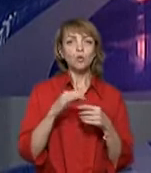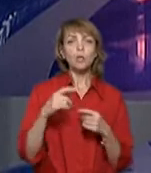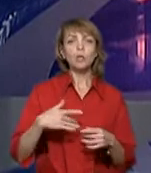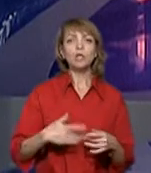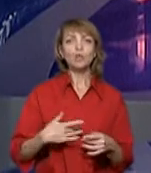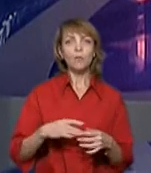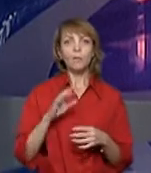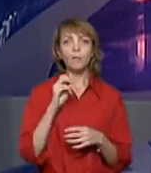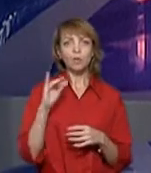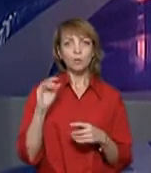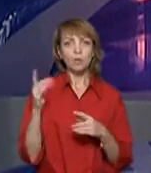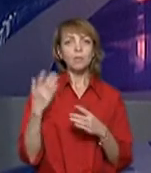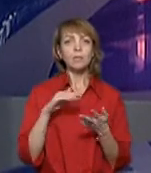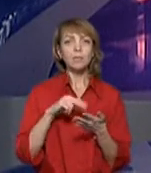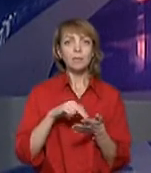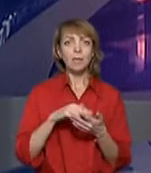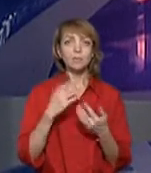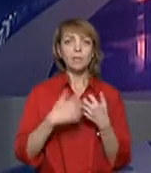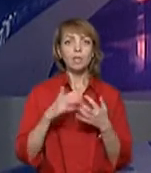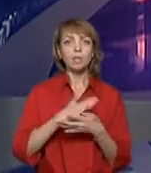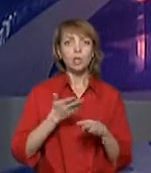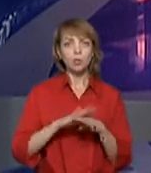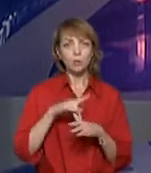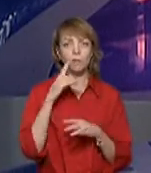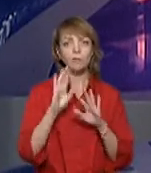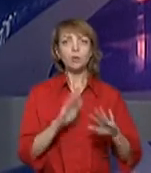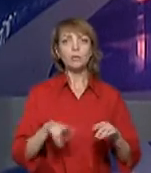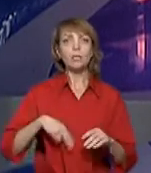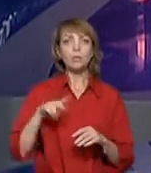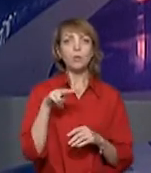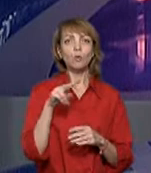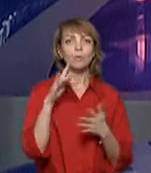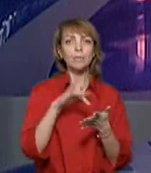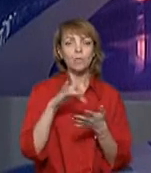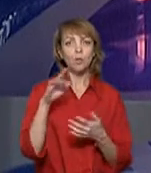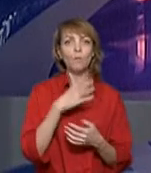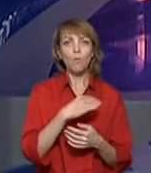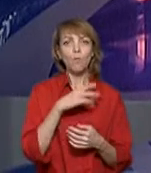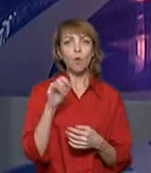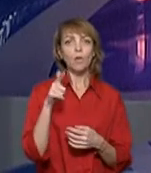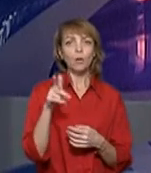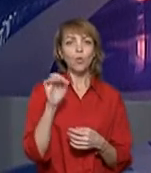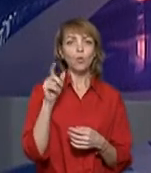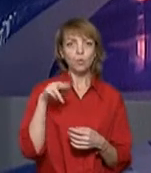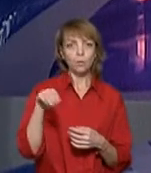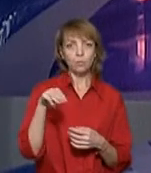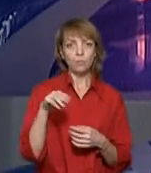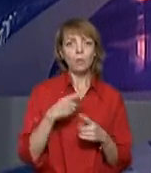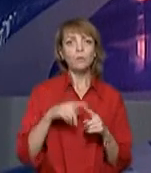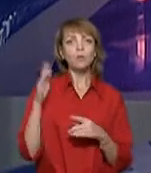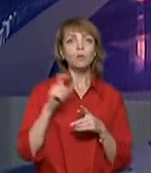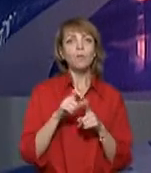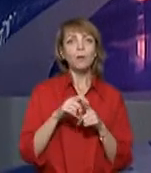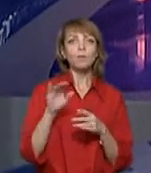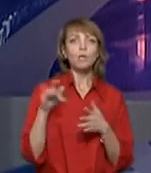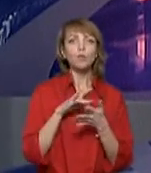кишковою інфекцією. Нині їхній стан середньої тяжкості, розповів заступник директора лабораторного центру Львова Олег Когут. За його словами,